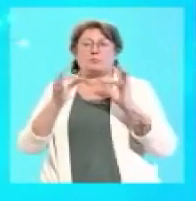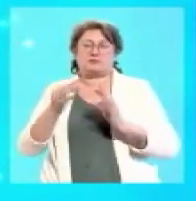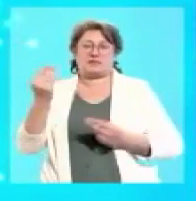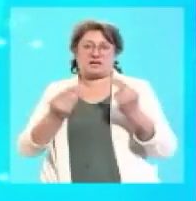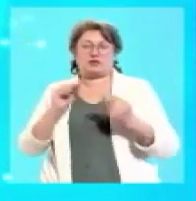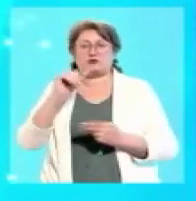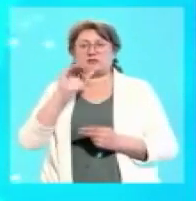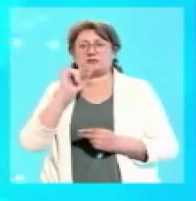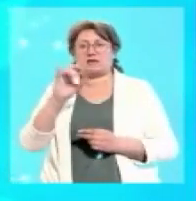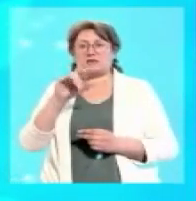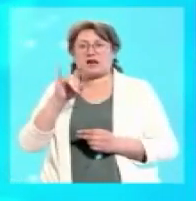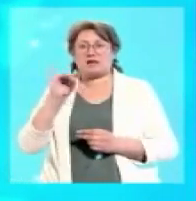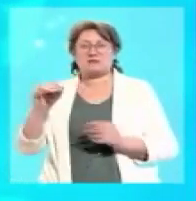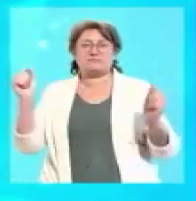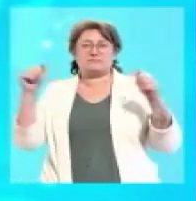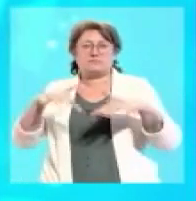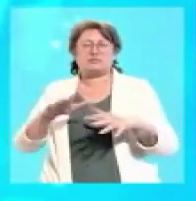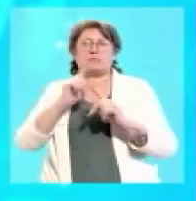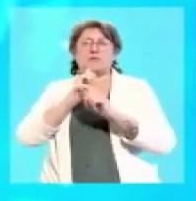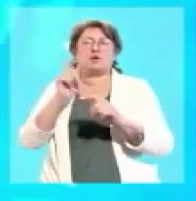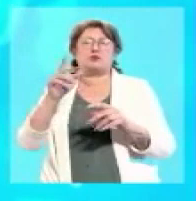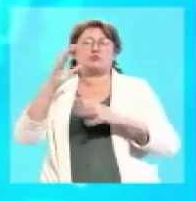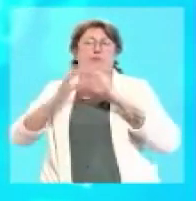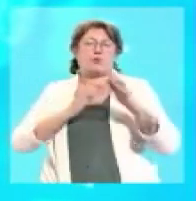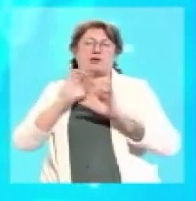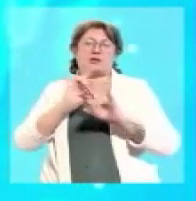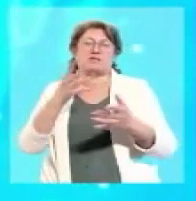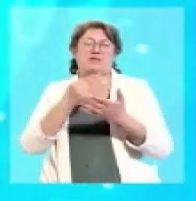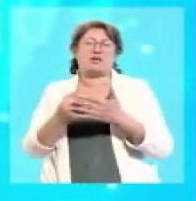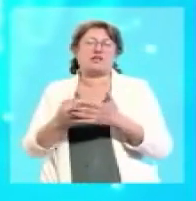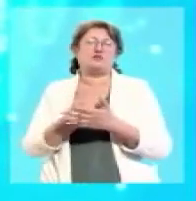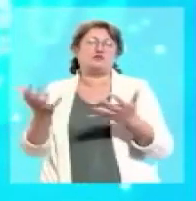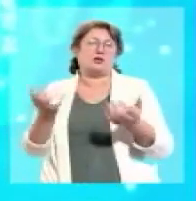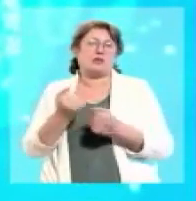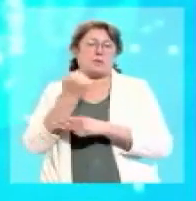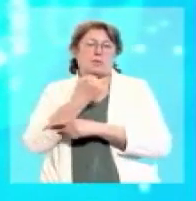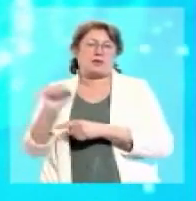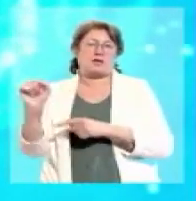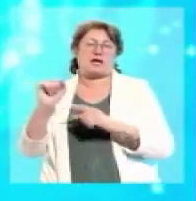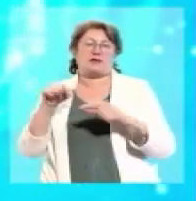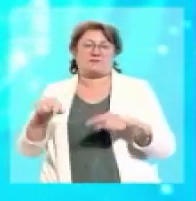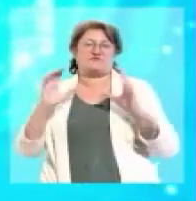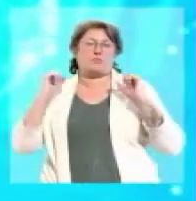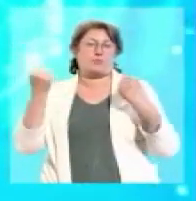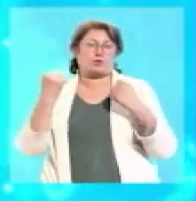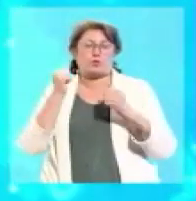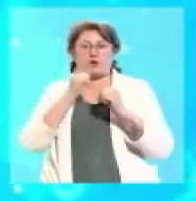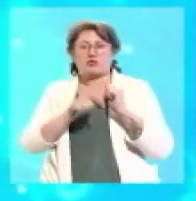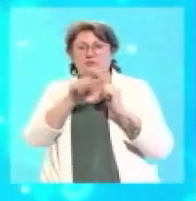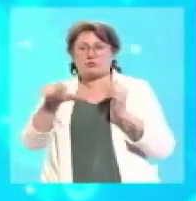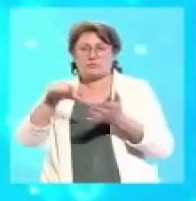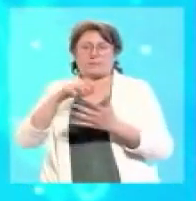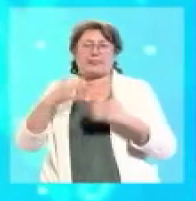В Жастар-Сарае собрались самые титулованные чемпионы. Они рассказали о своих достижениях и победах в мире спорта. У каждого